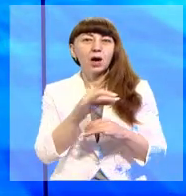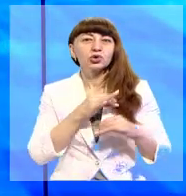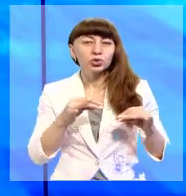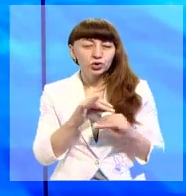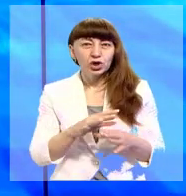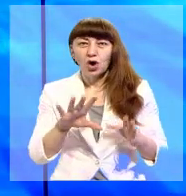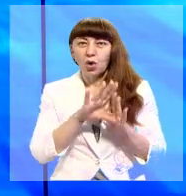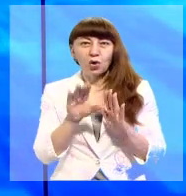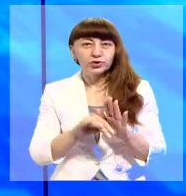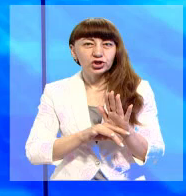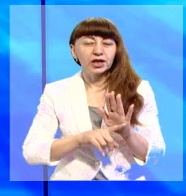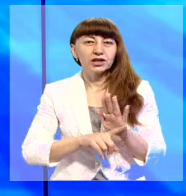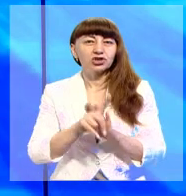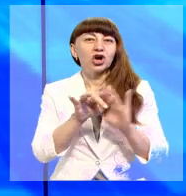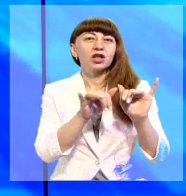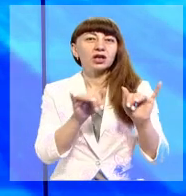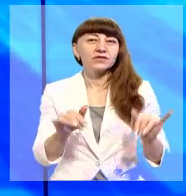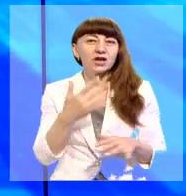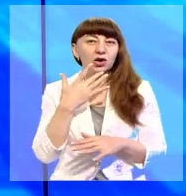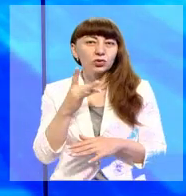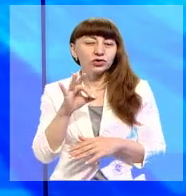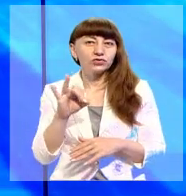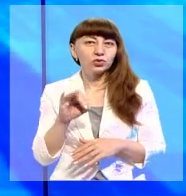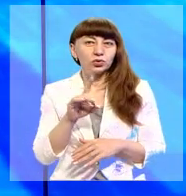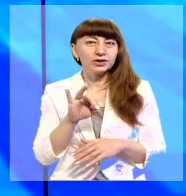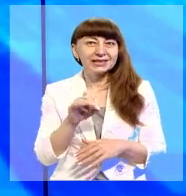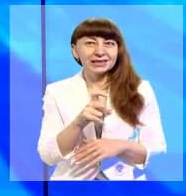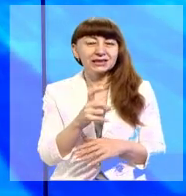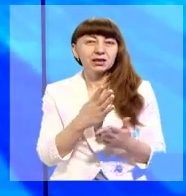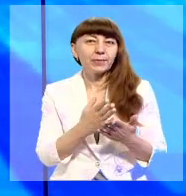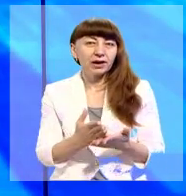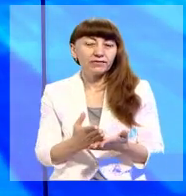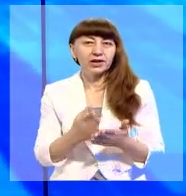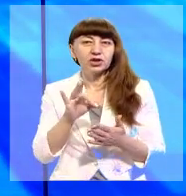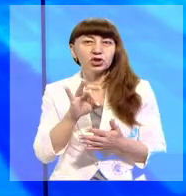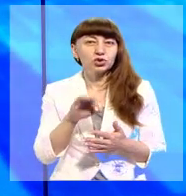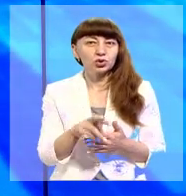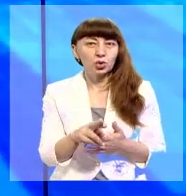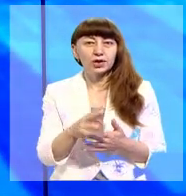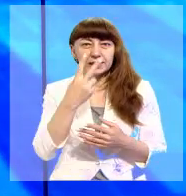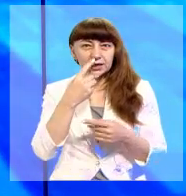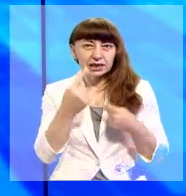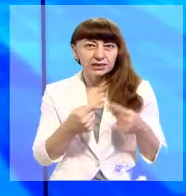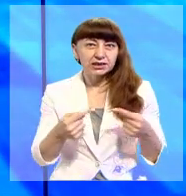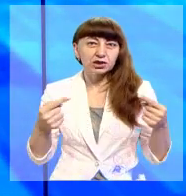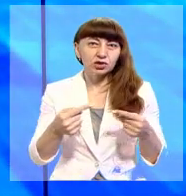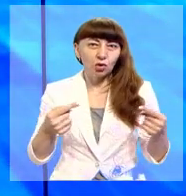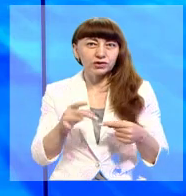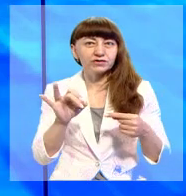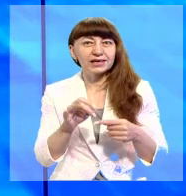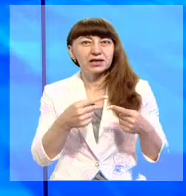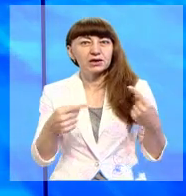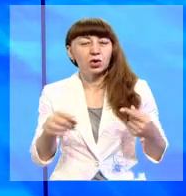мен ерекшеліктері атты республикалық конференциясы өтті. Оған Астана, Түркістан қалалары мен Ресей елінің түркітанушы ғалымдары